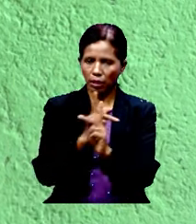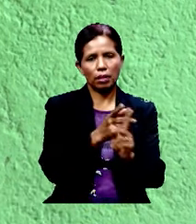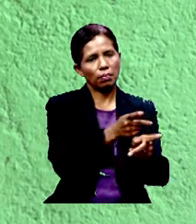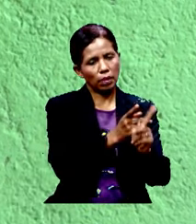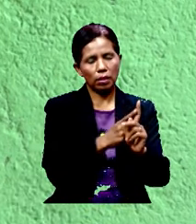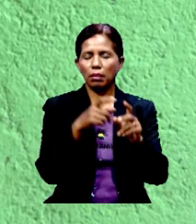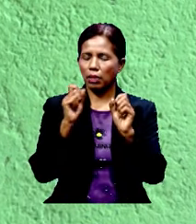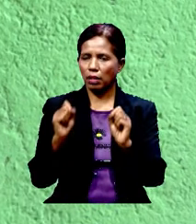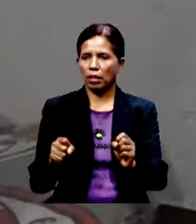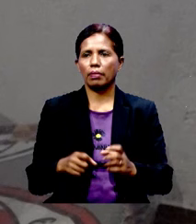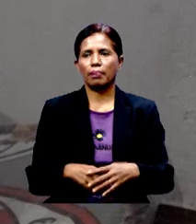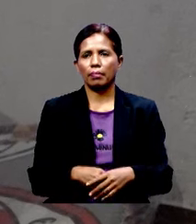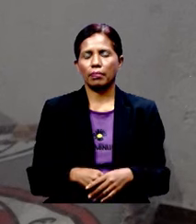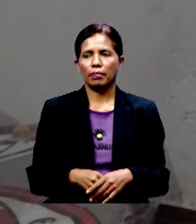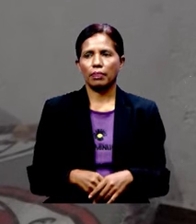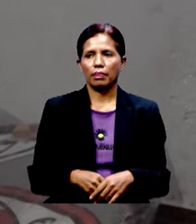dia.